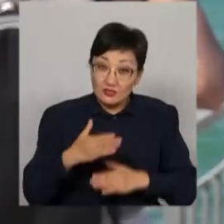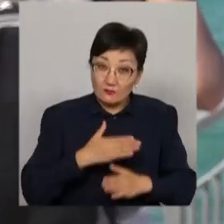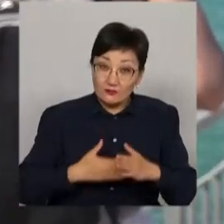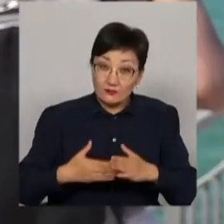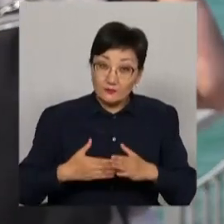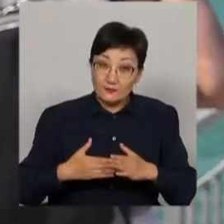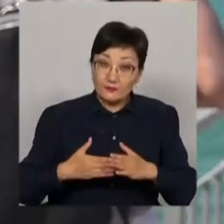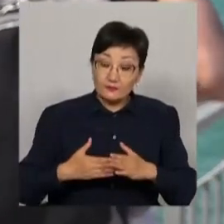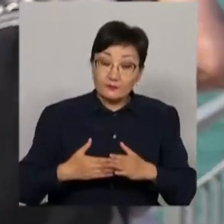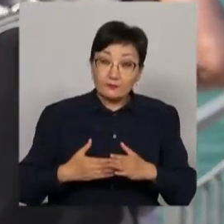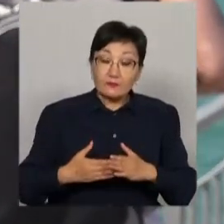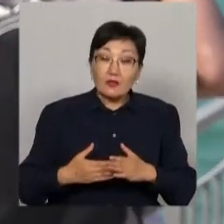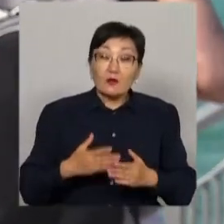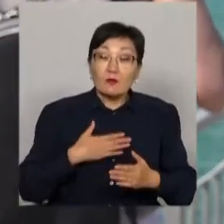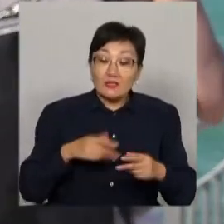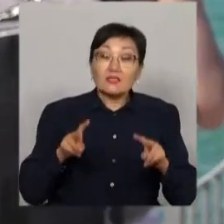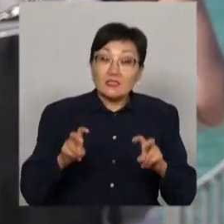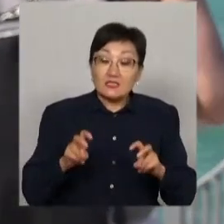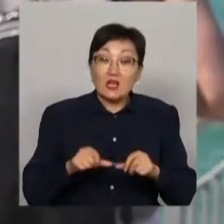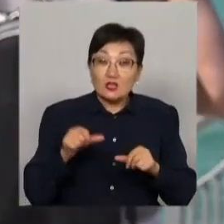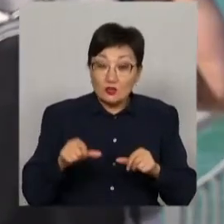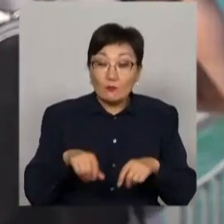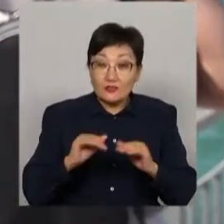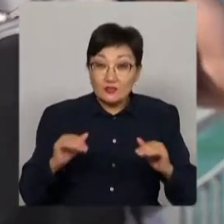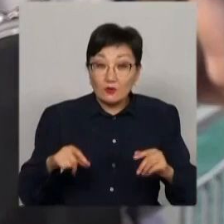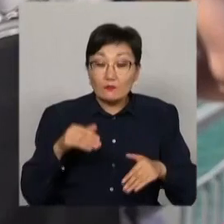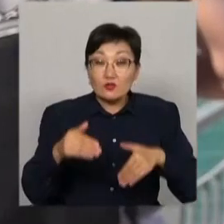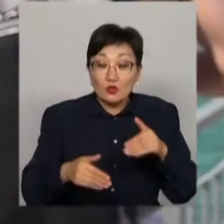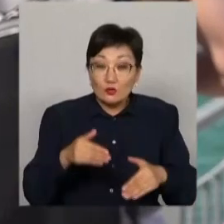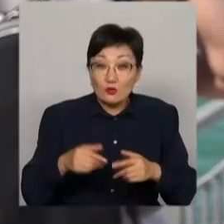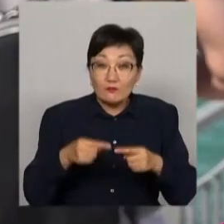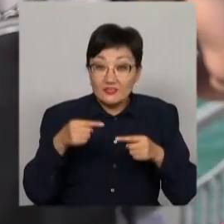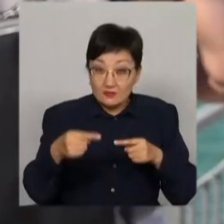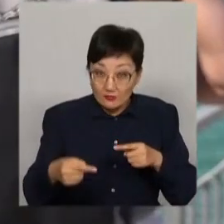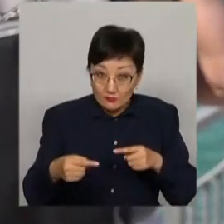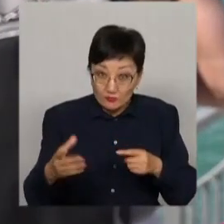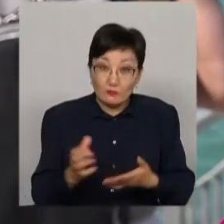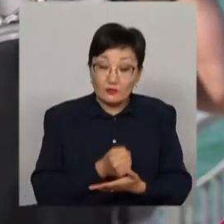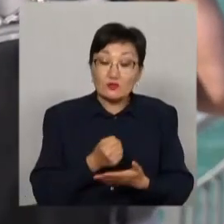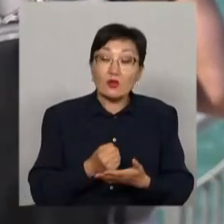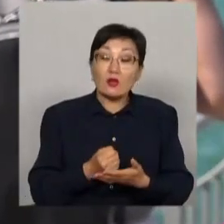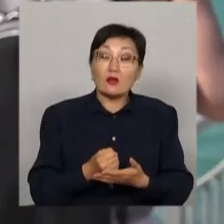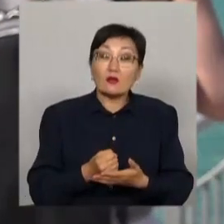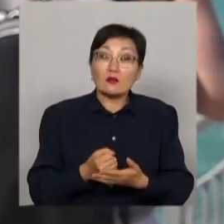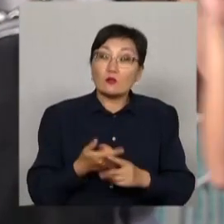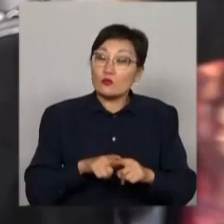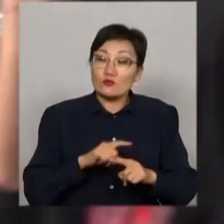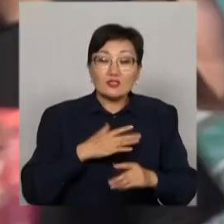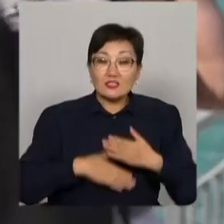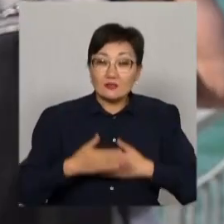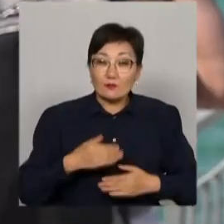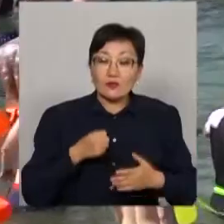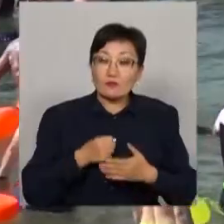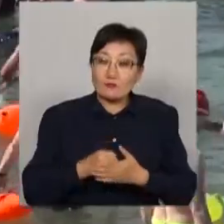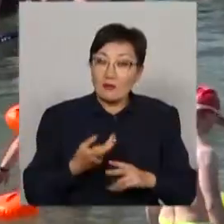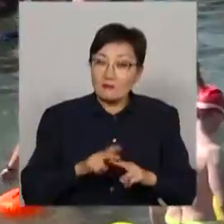особые дети, мы их так называем. Они тоже выплыли, доплыли всю дистанцию, чему мы очень рады. Это был настоящий